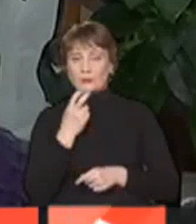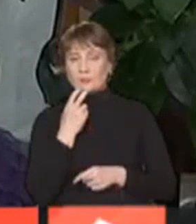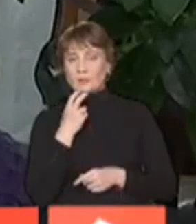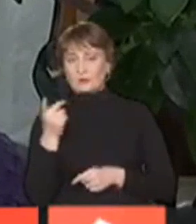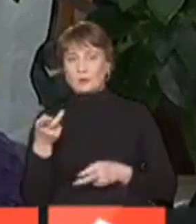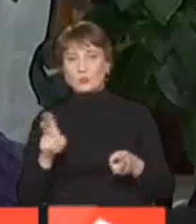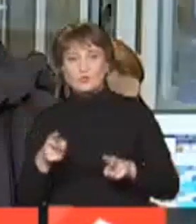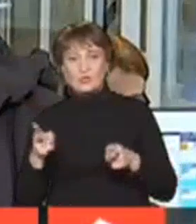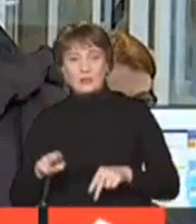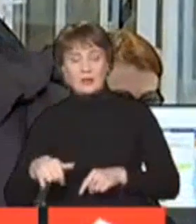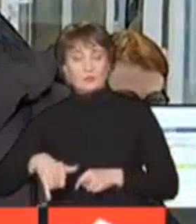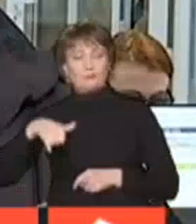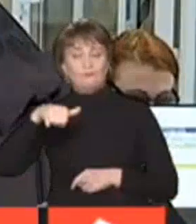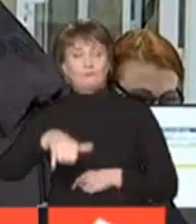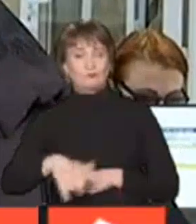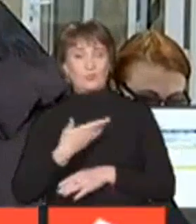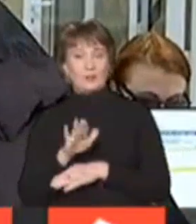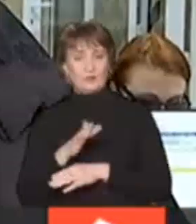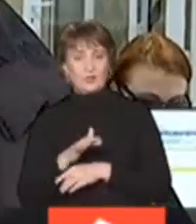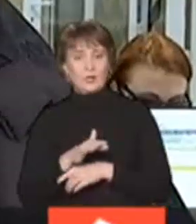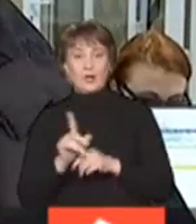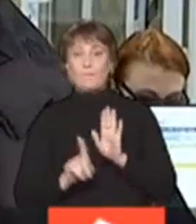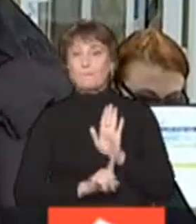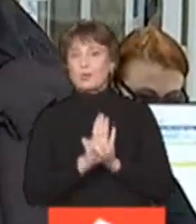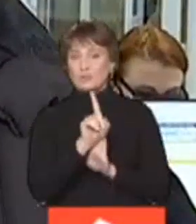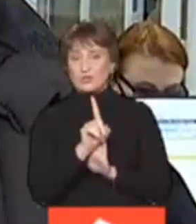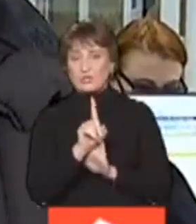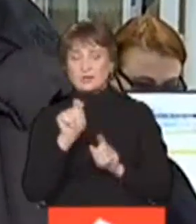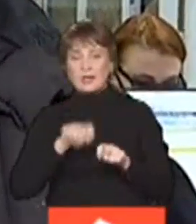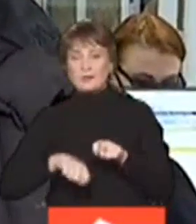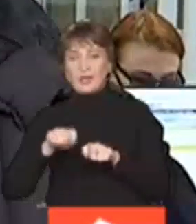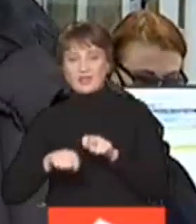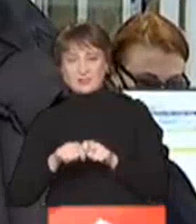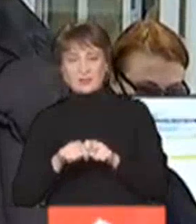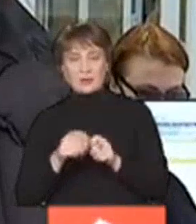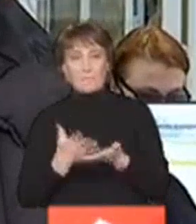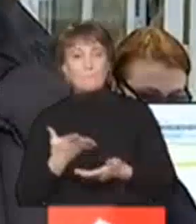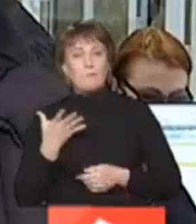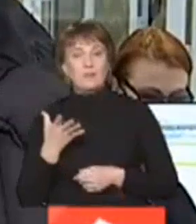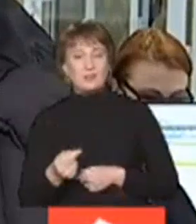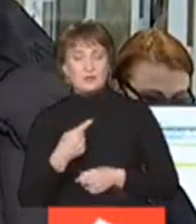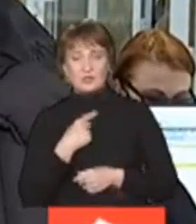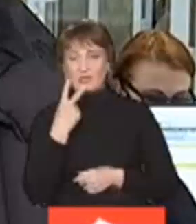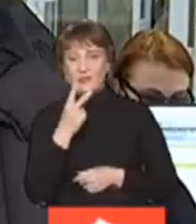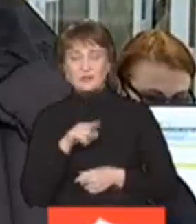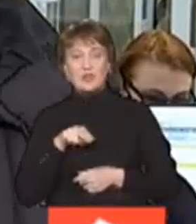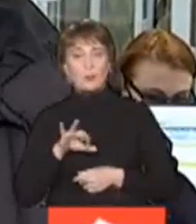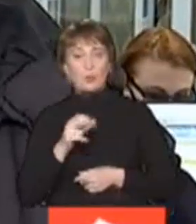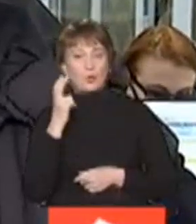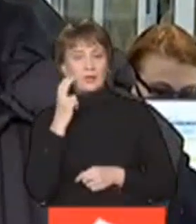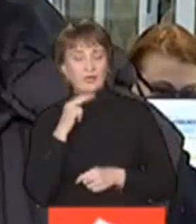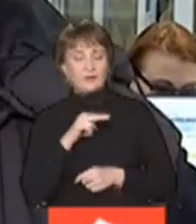очень, оставляют у дверей. Починається все з теста платного. Це я дивився по Києву